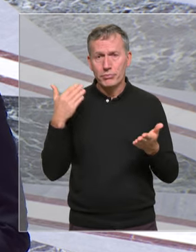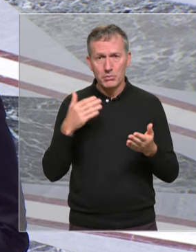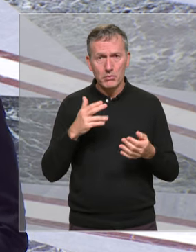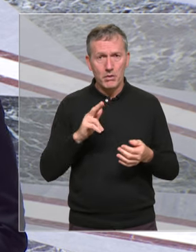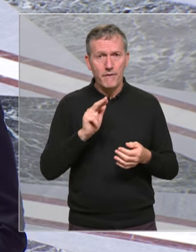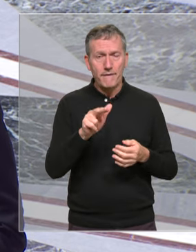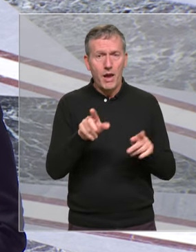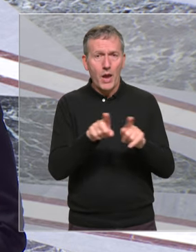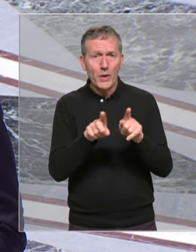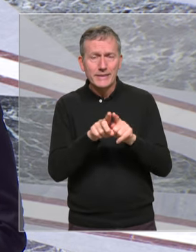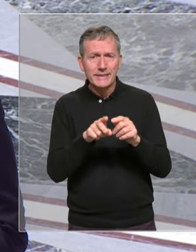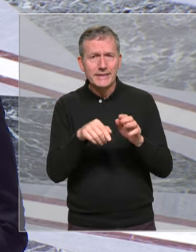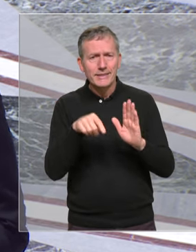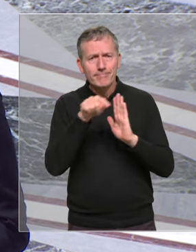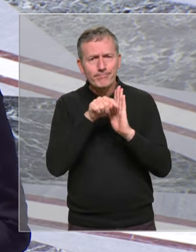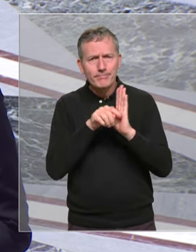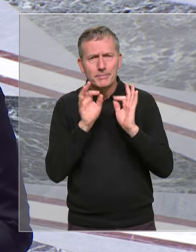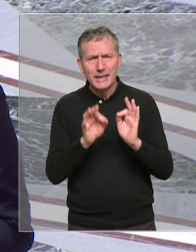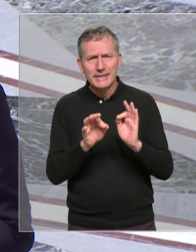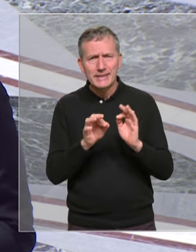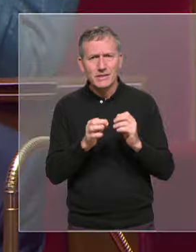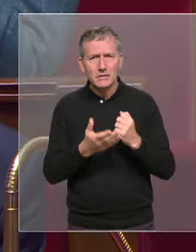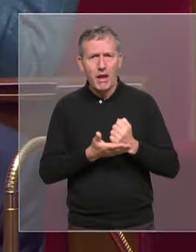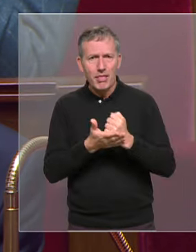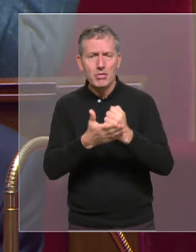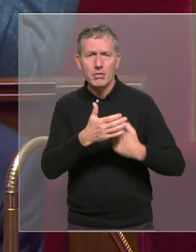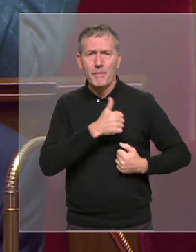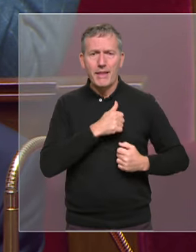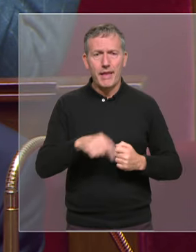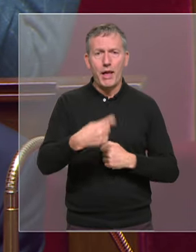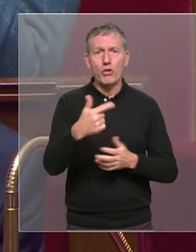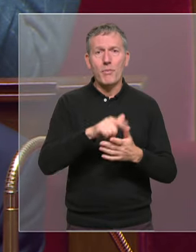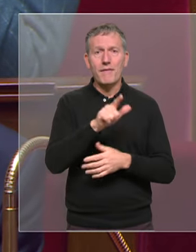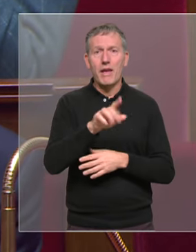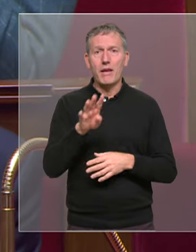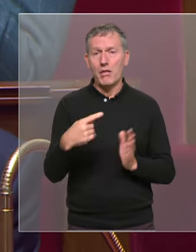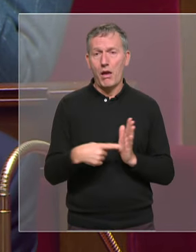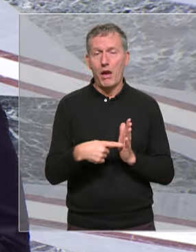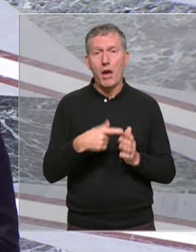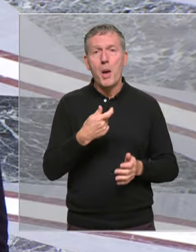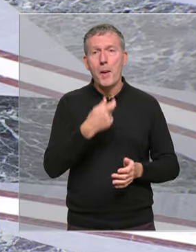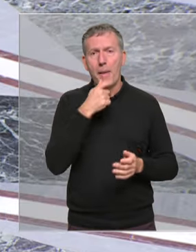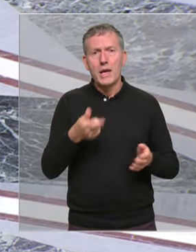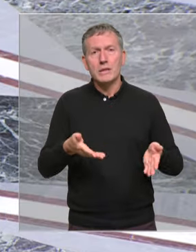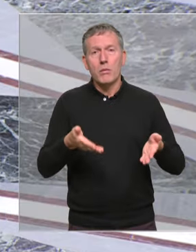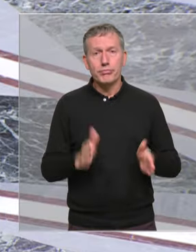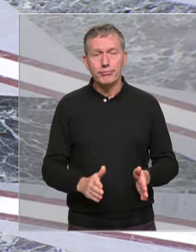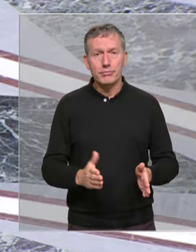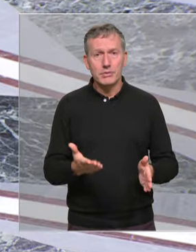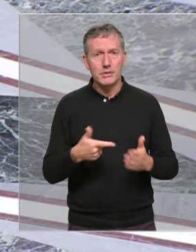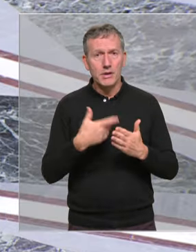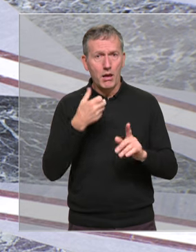d'ailleurs les contours de son appui militaire pour 2024 au mois de mars, en privilégiant, et ça a été un